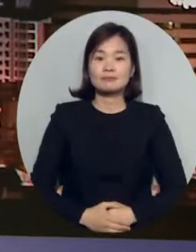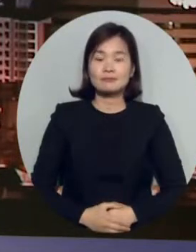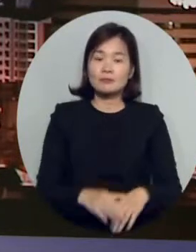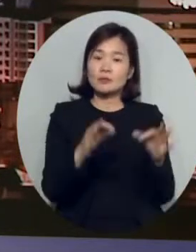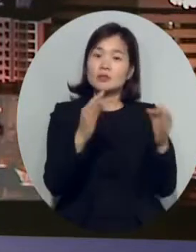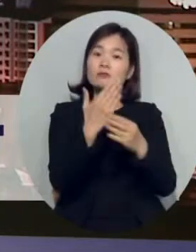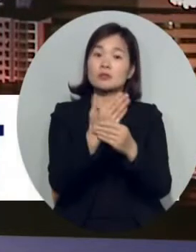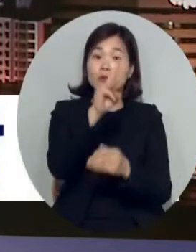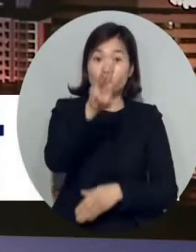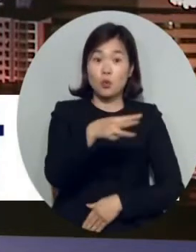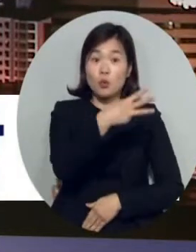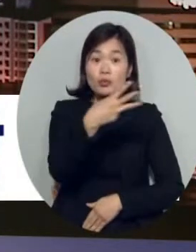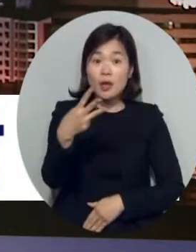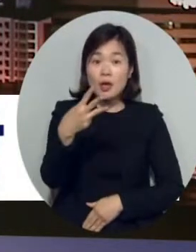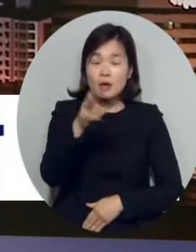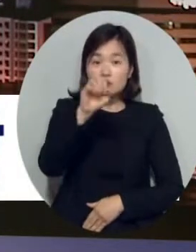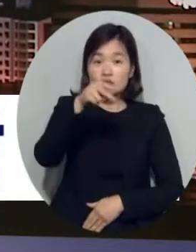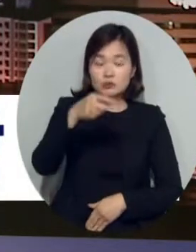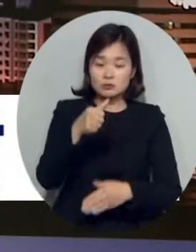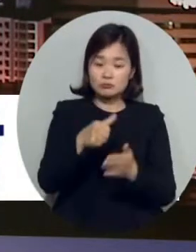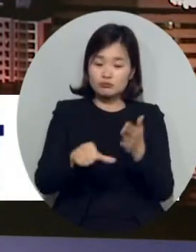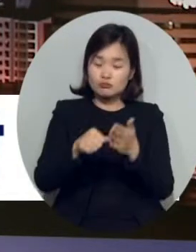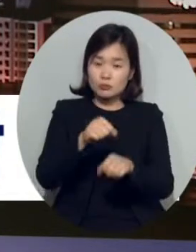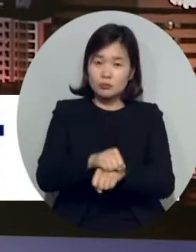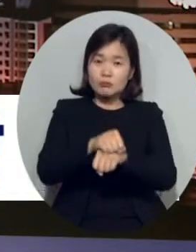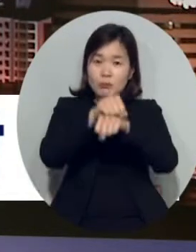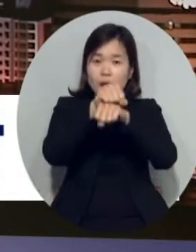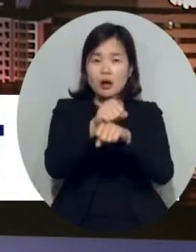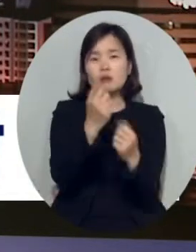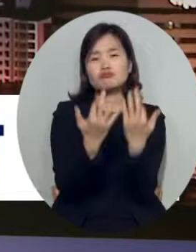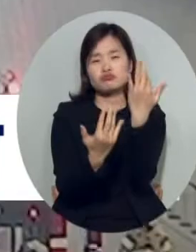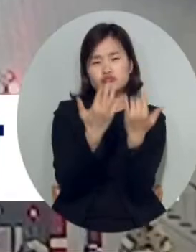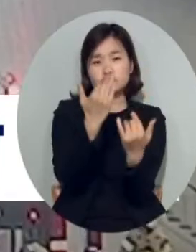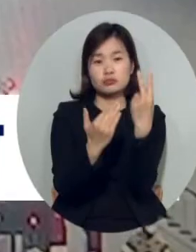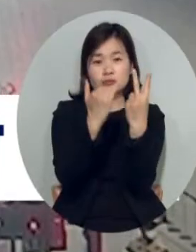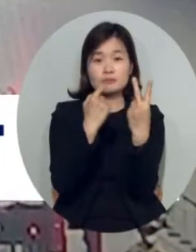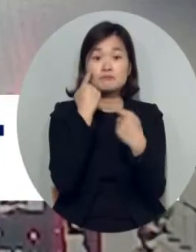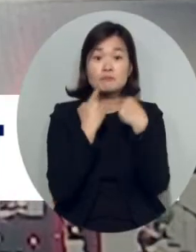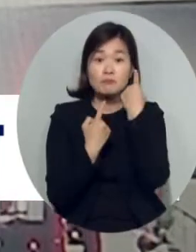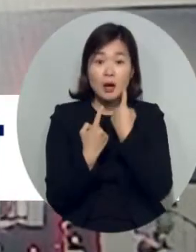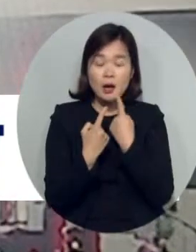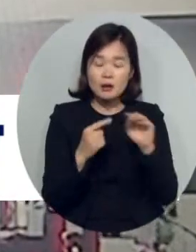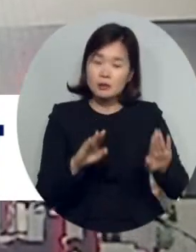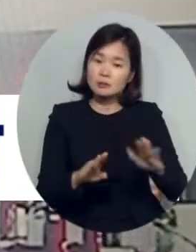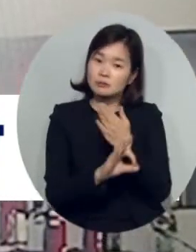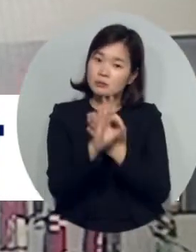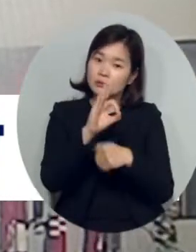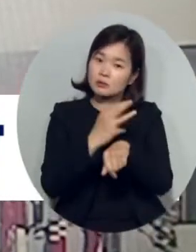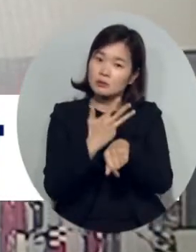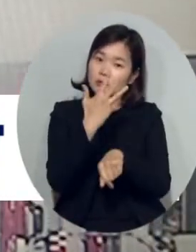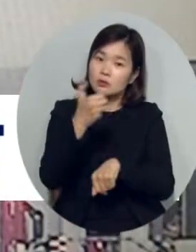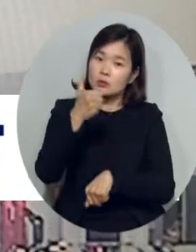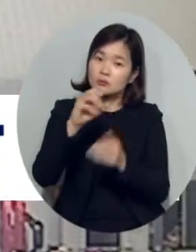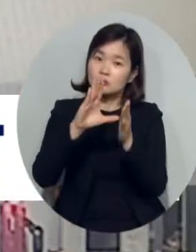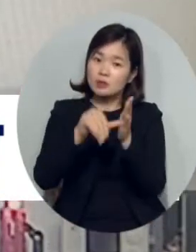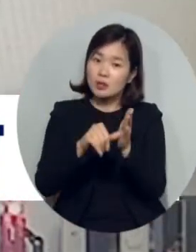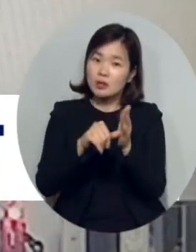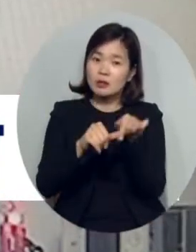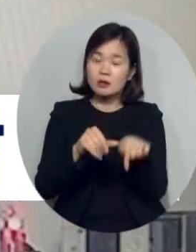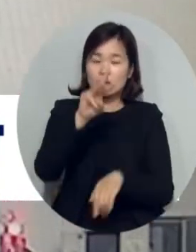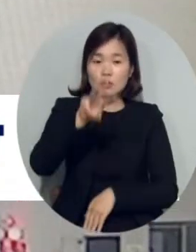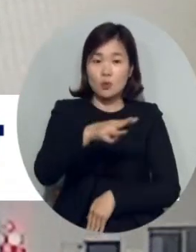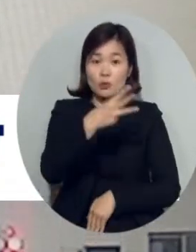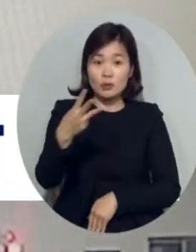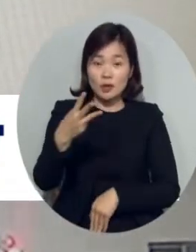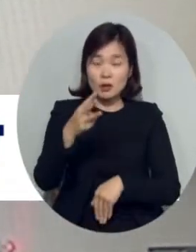김천 롯데 포도청 고에서 불이 나 2명이 다쳤습니다 오늘 아침 8시 50분쯤 김천시 음 명동 롯데